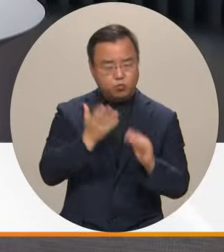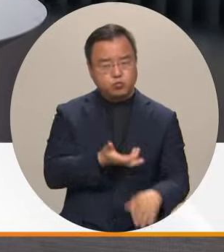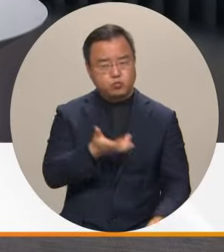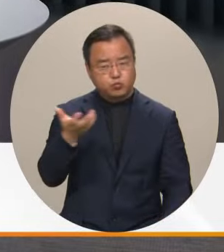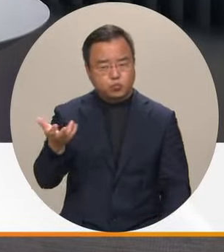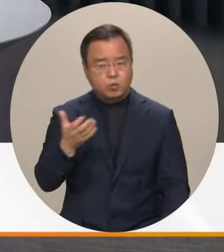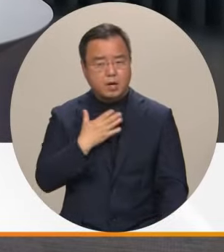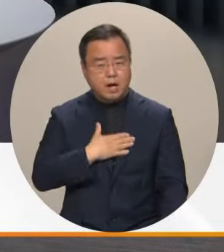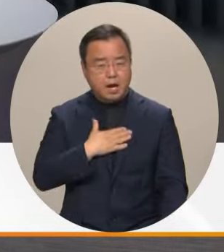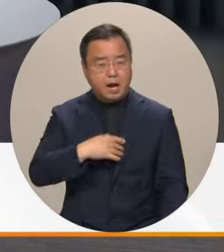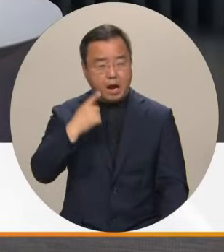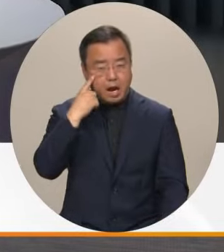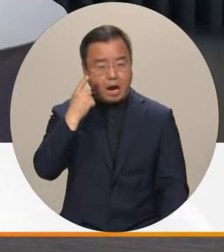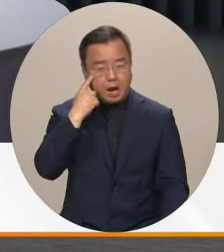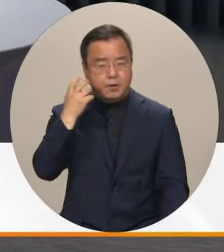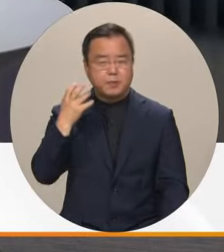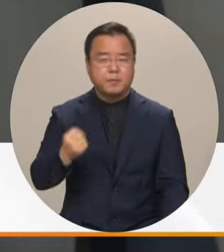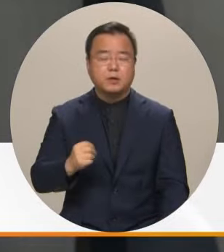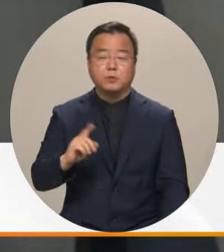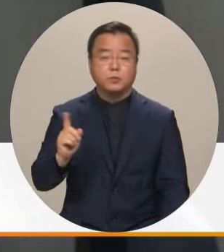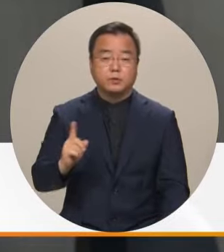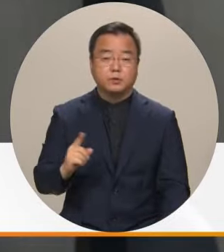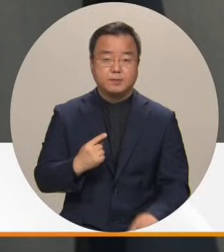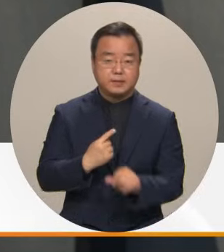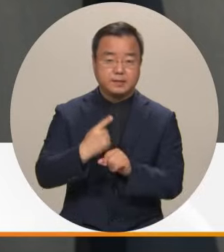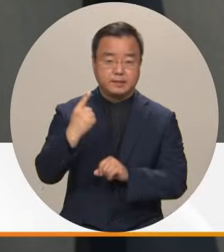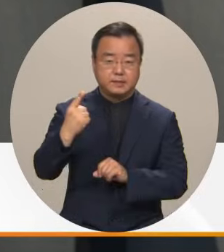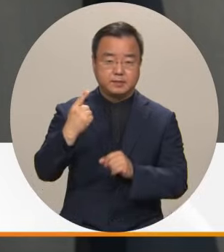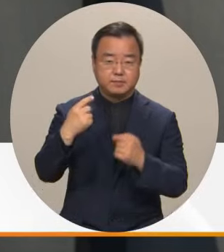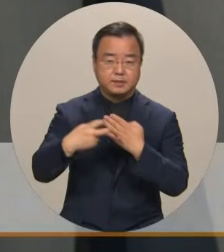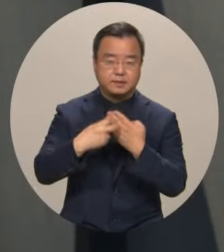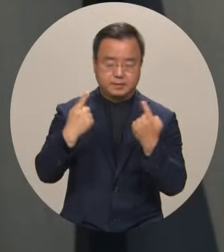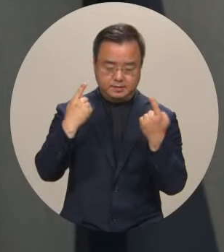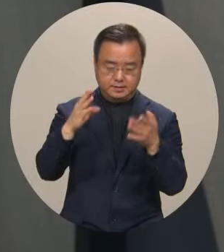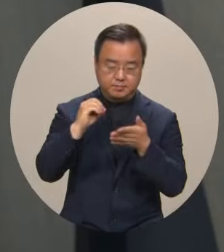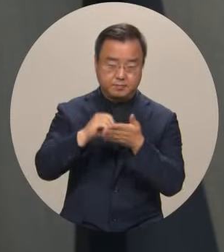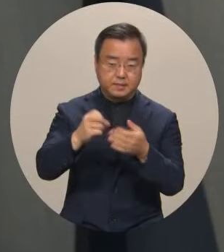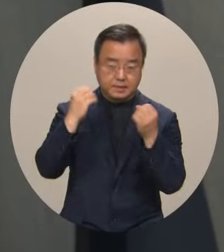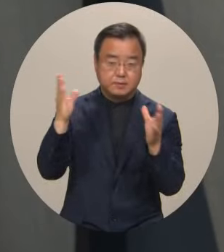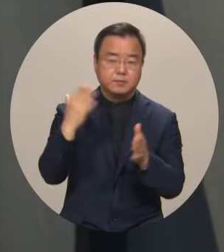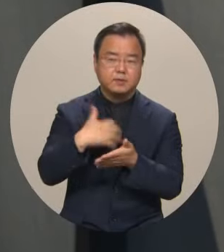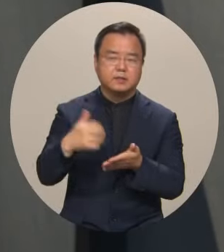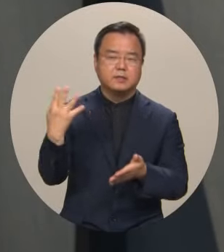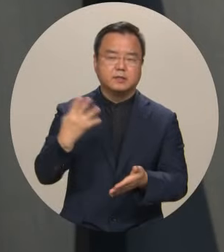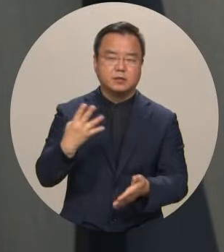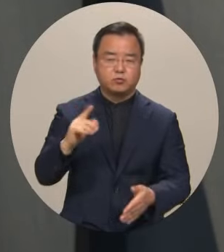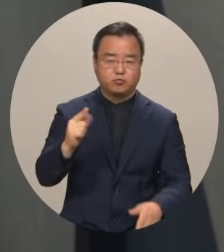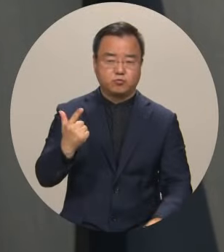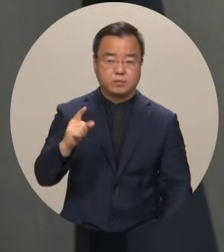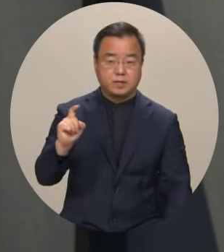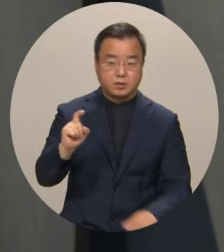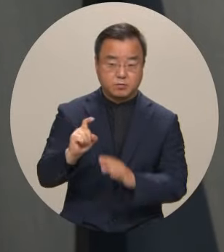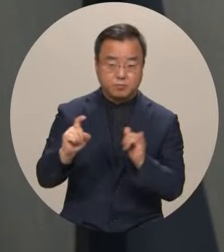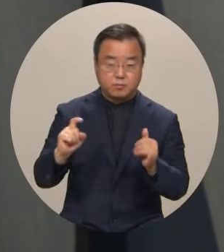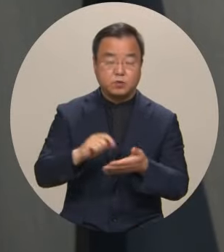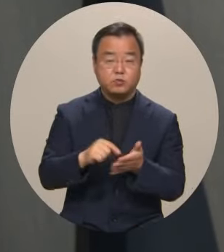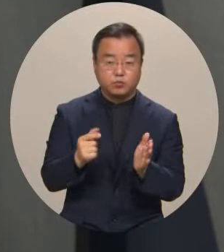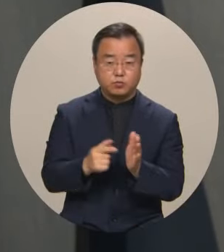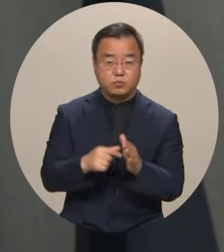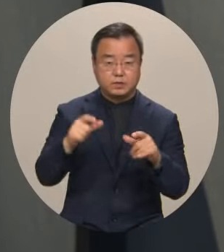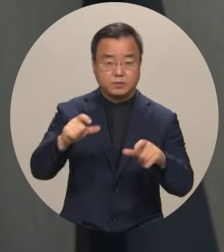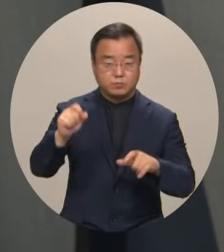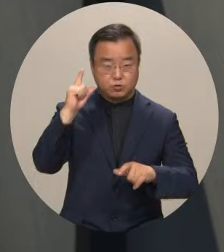주목받는 지역이 있습니까네 우선 내년 의대 신입생은 40명입니다이 가지 전형으로